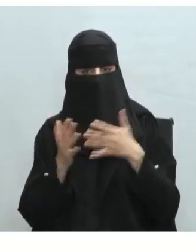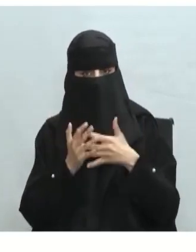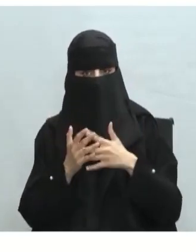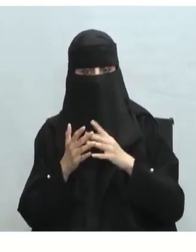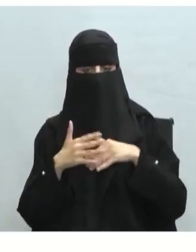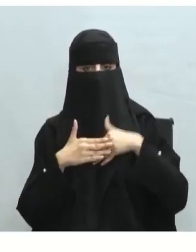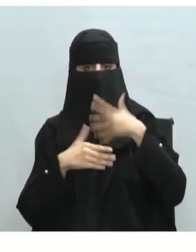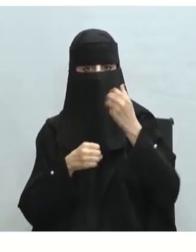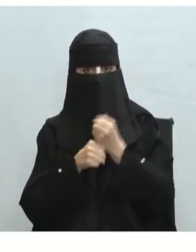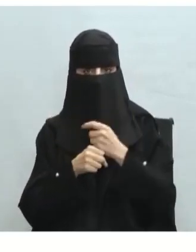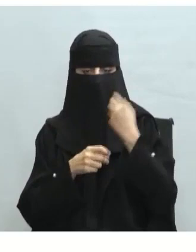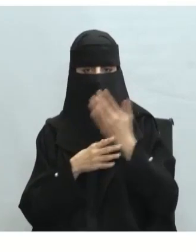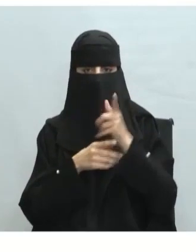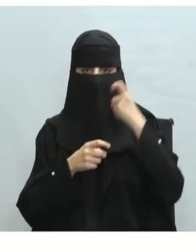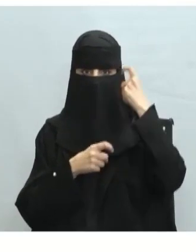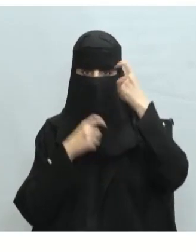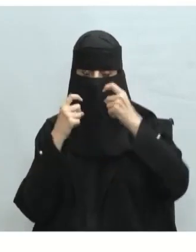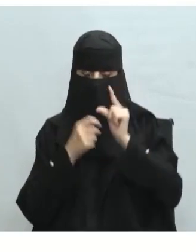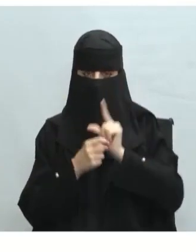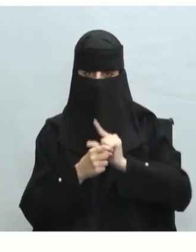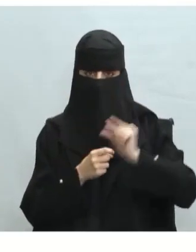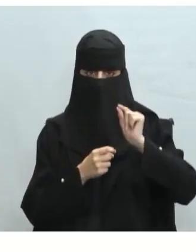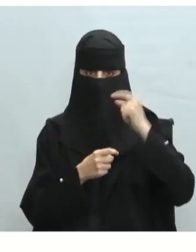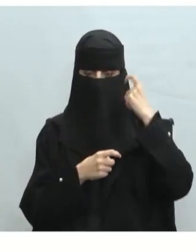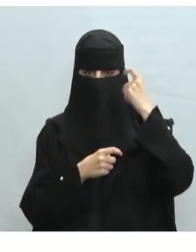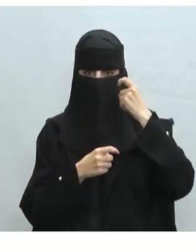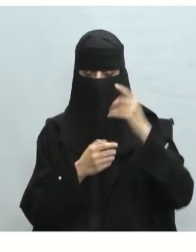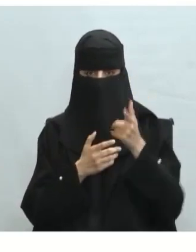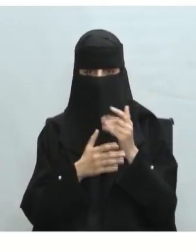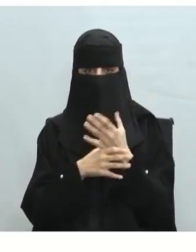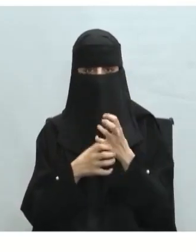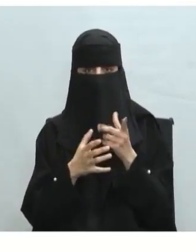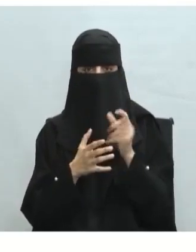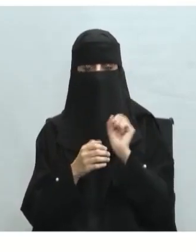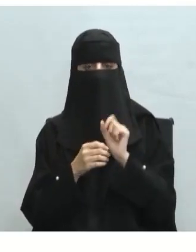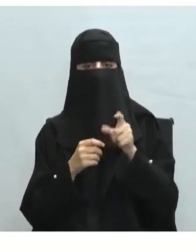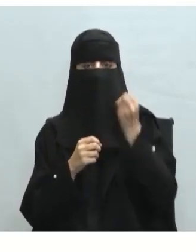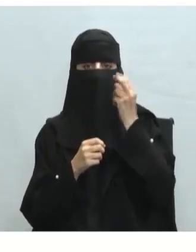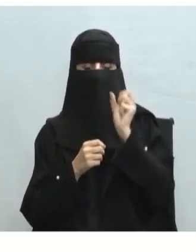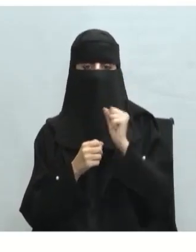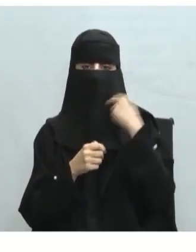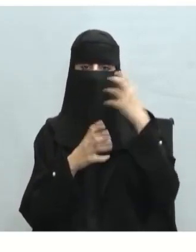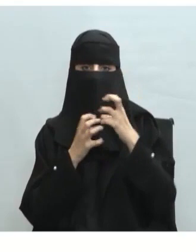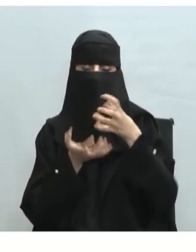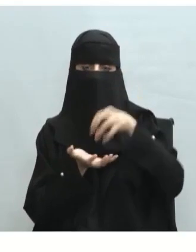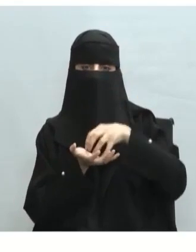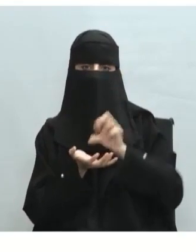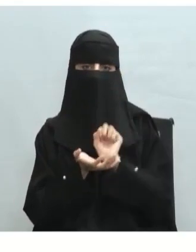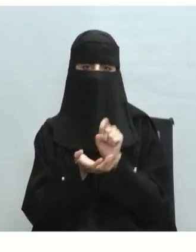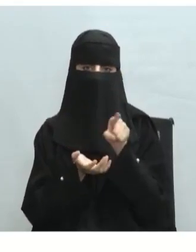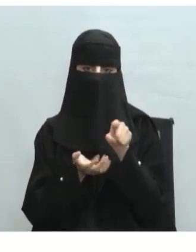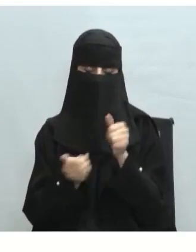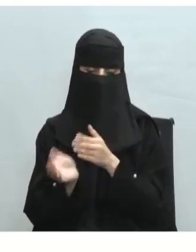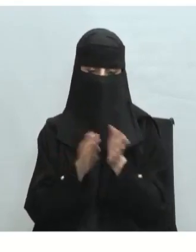قدرتك على التفكير احسنتم هنا اذا انت اليوم حيث اوصلتك افكارك وستكون غدا حيث تاخذك افكارك هنا المكانه التي